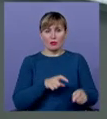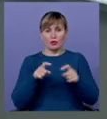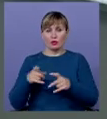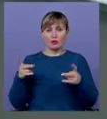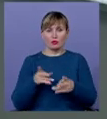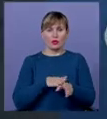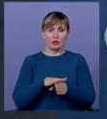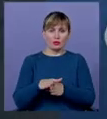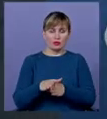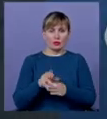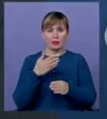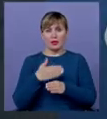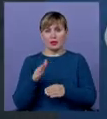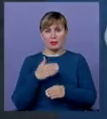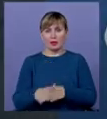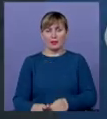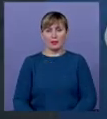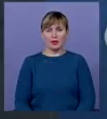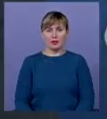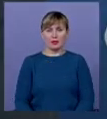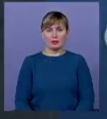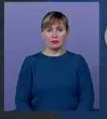нужно осуществлять поэтапно.